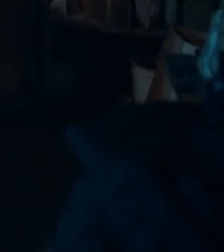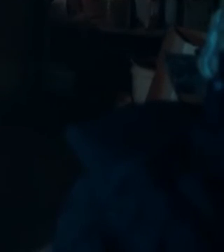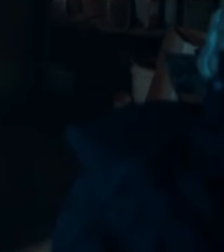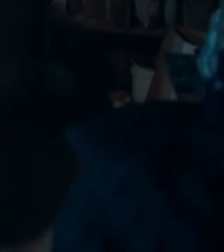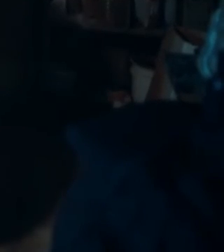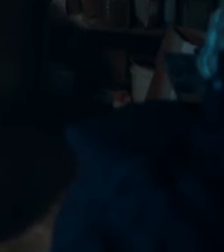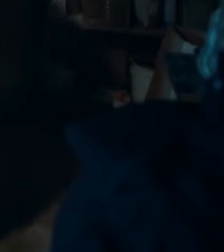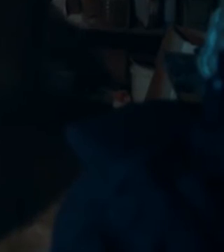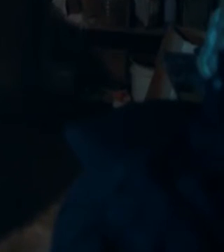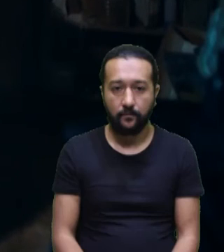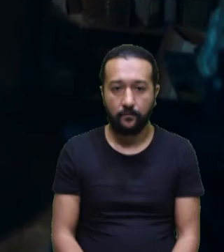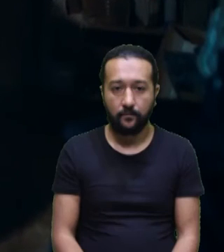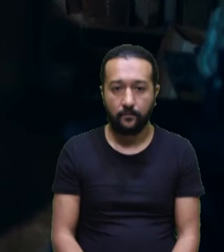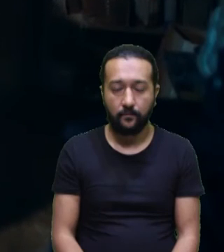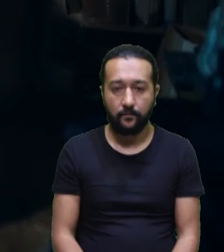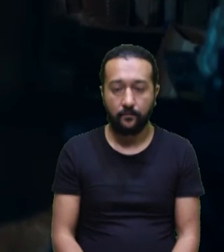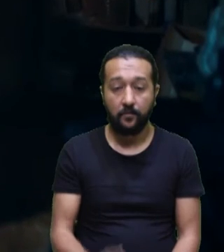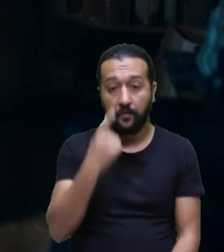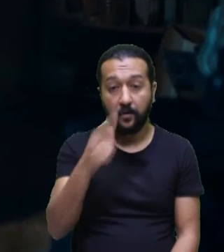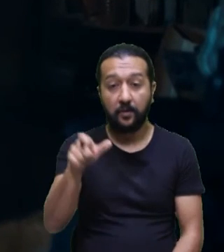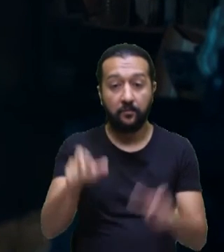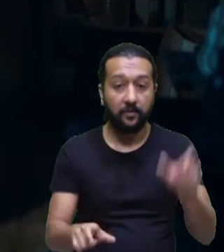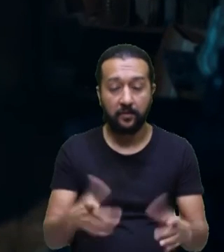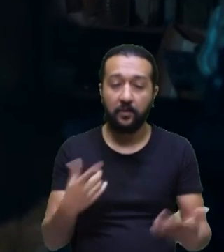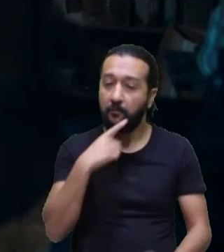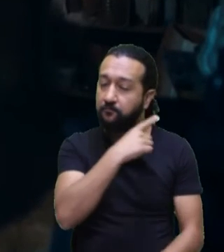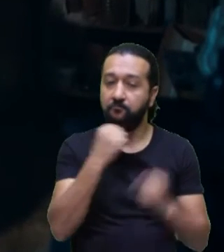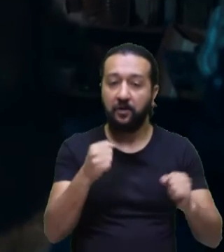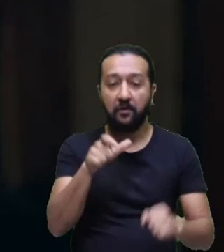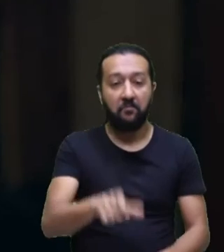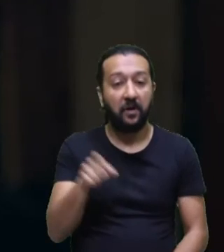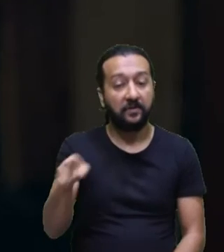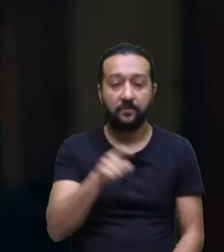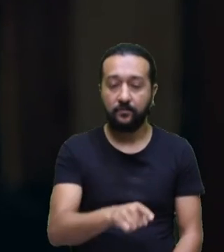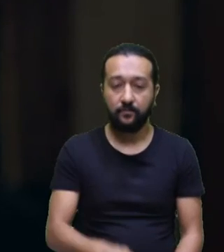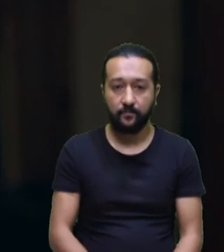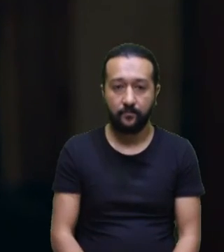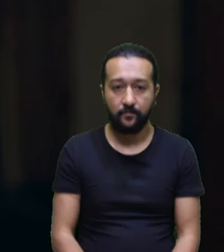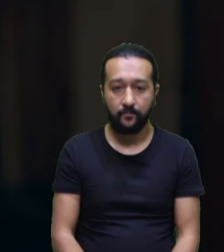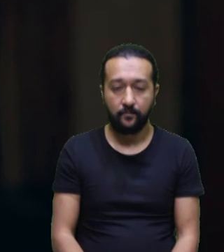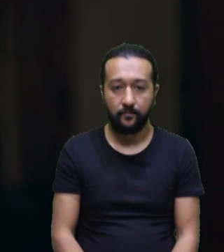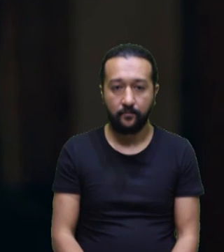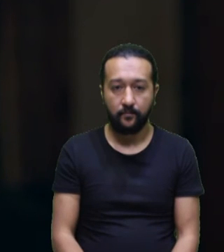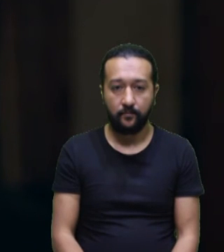bir yerdeler. Yusuf adamlara bakıyor. Bakalım hanginiz acıya daha dayanıklı.